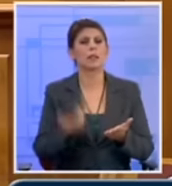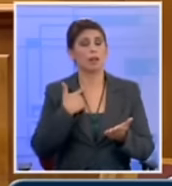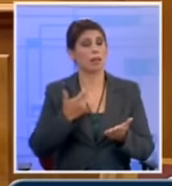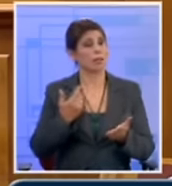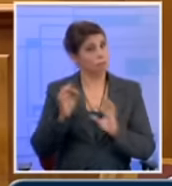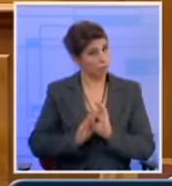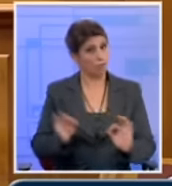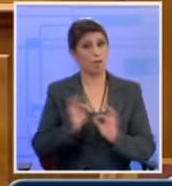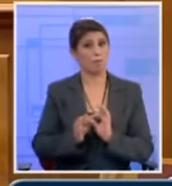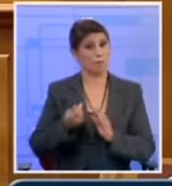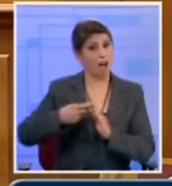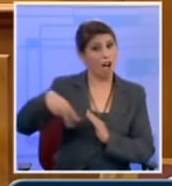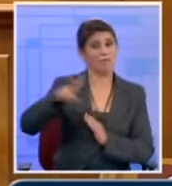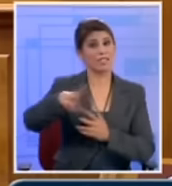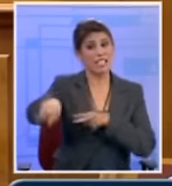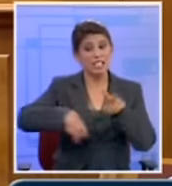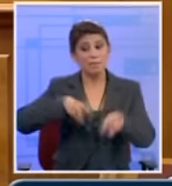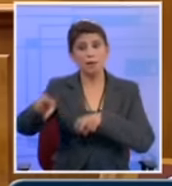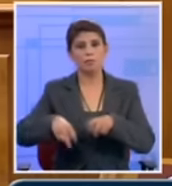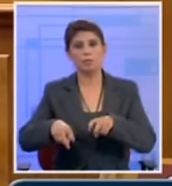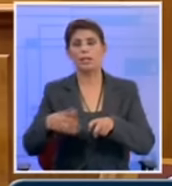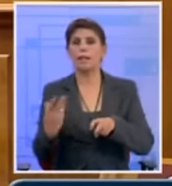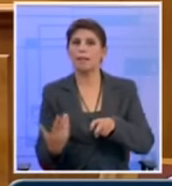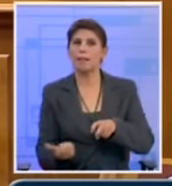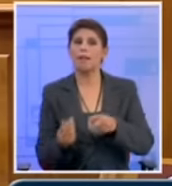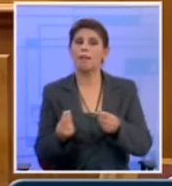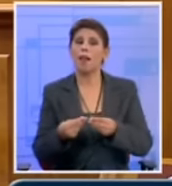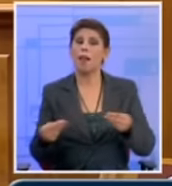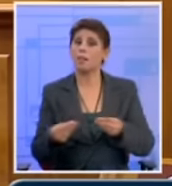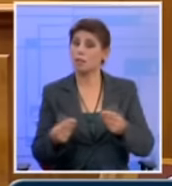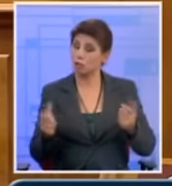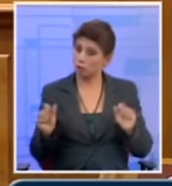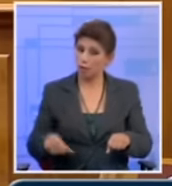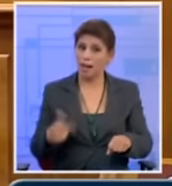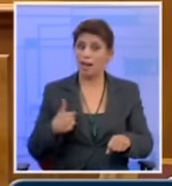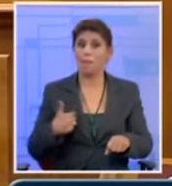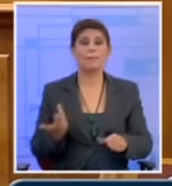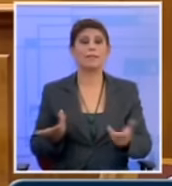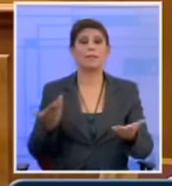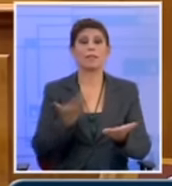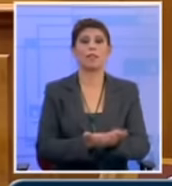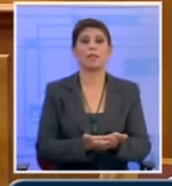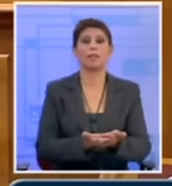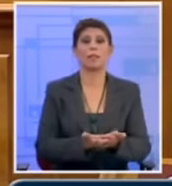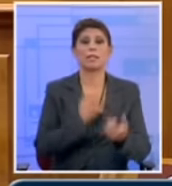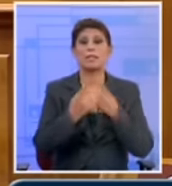της εισπρακτιμότητας και την ελαστικότητα. Όμως προσέξτε, εμείς τι καταθέσαμε στο